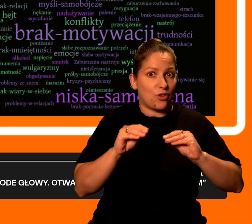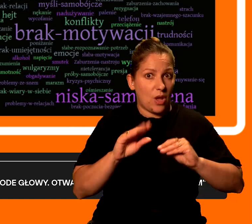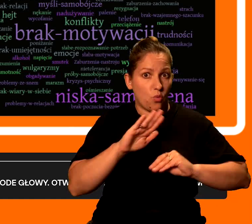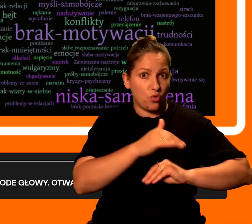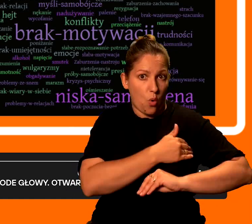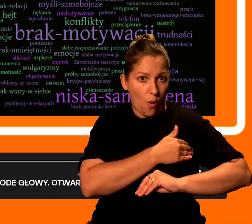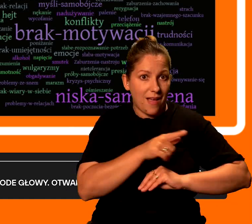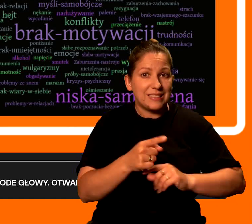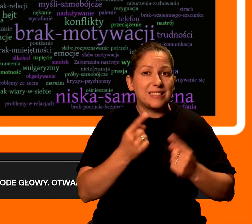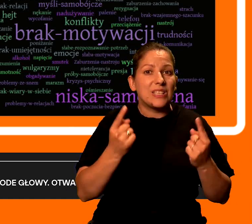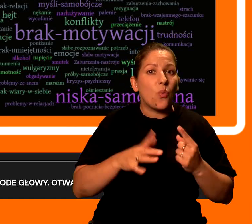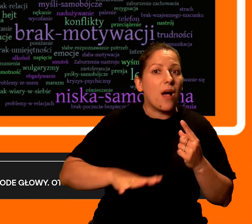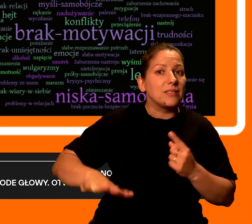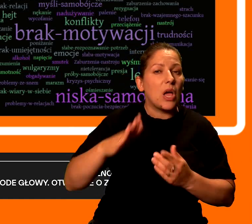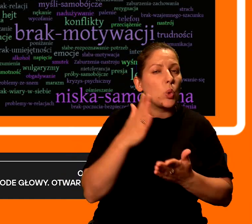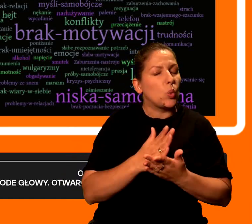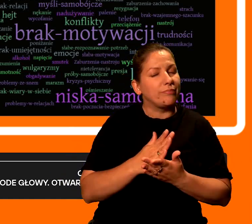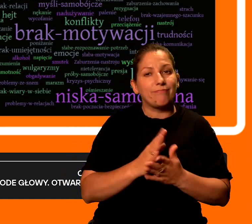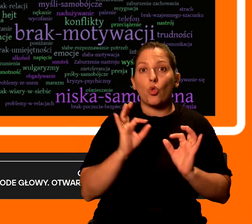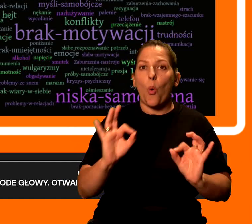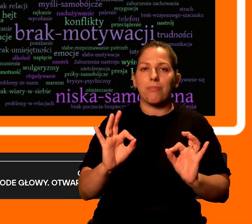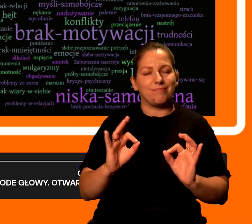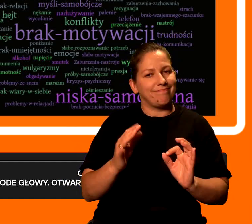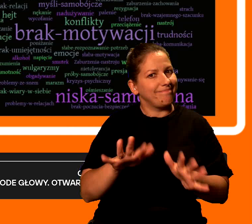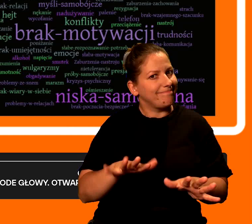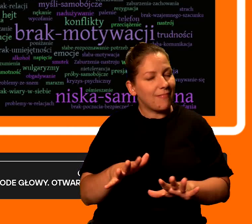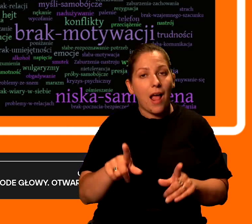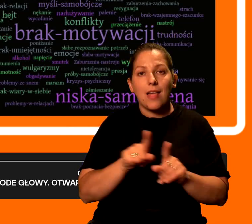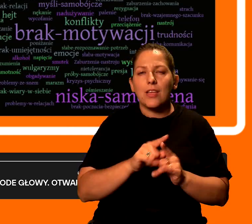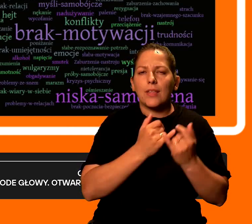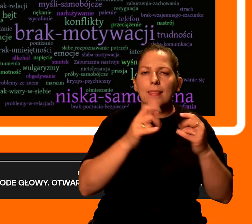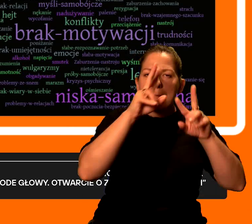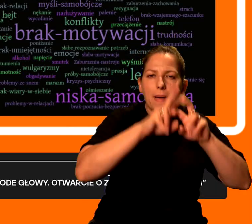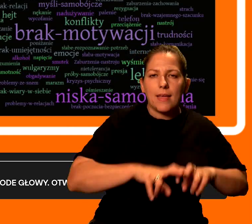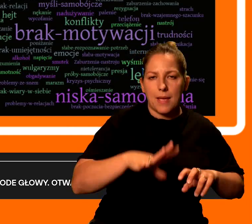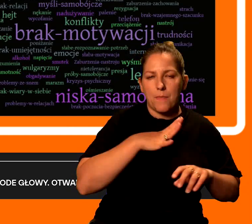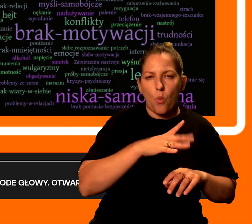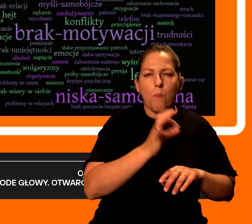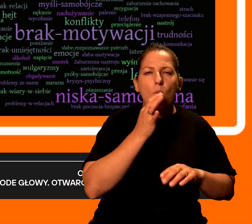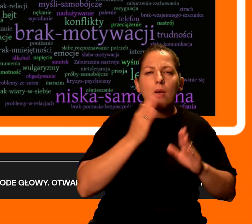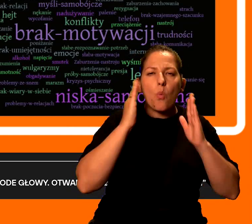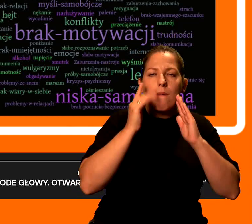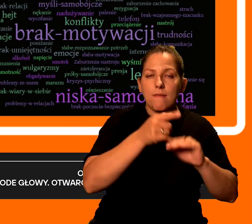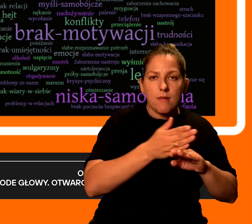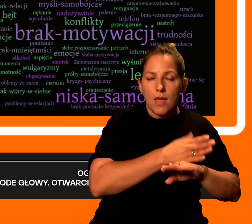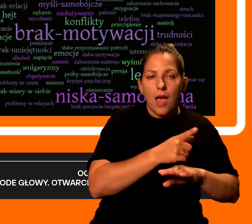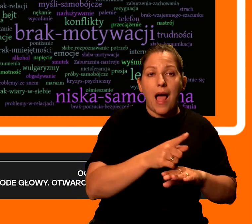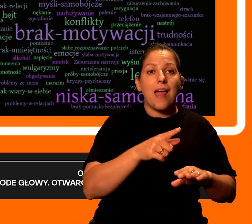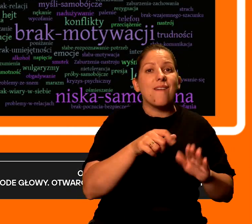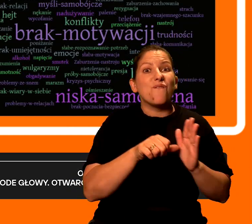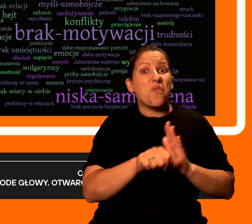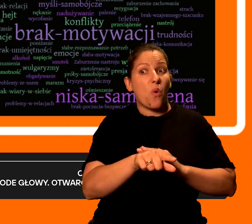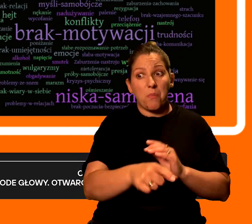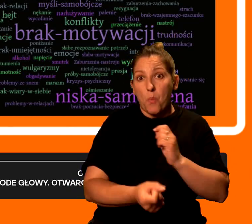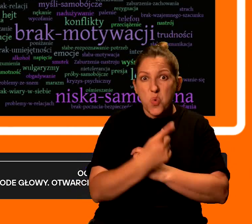szkołach, w których sytuacja już nie była dobra, ale wiemy to z wielu innych badań, choćby z pierwszego badania Młode Głowy, że to nie jest nietypowe. To nie jest tak,